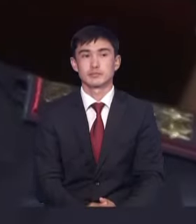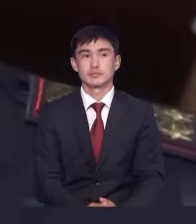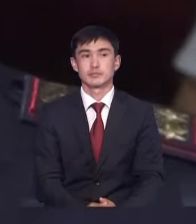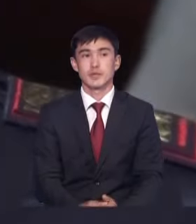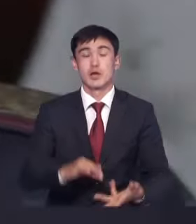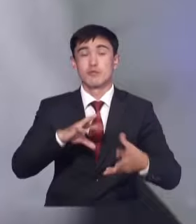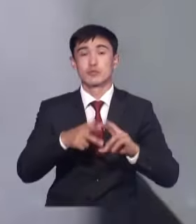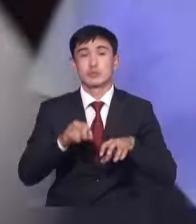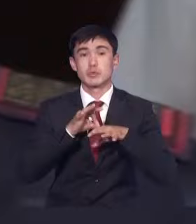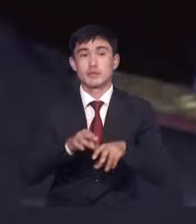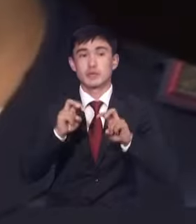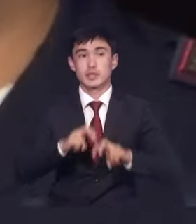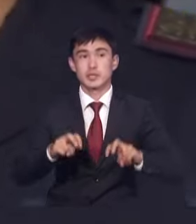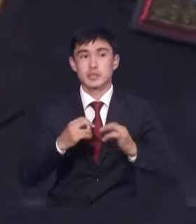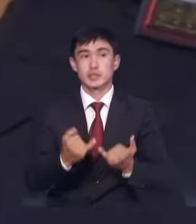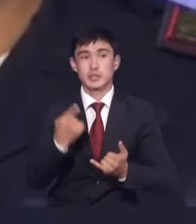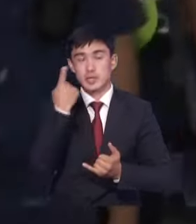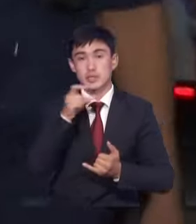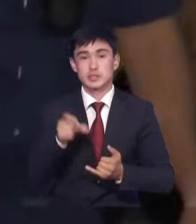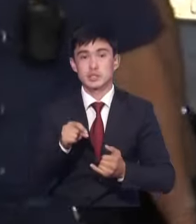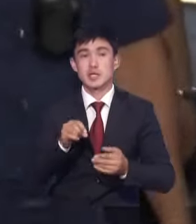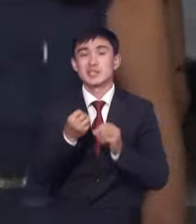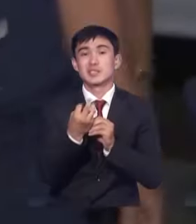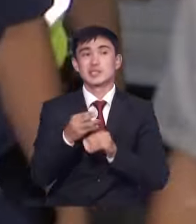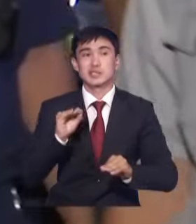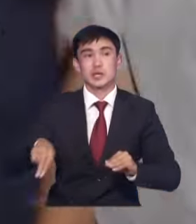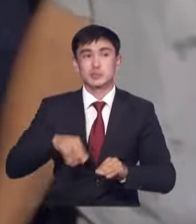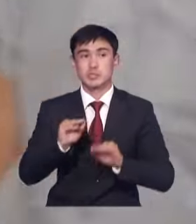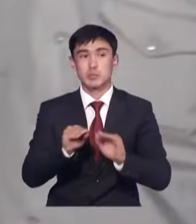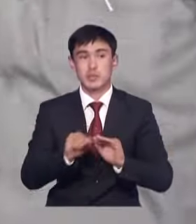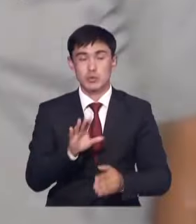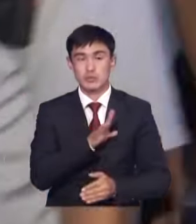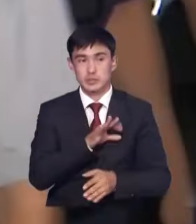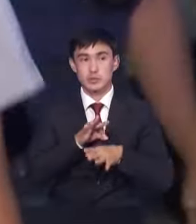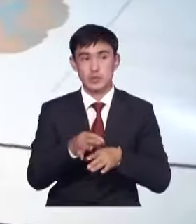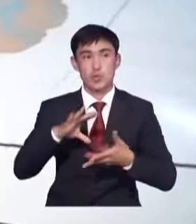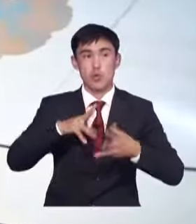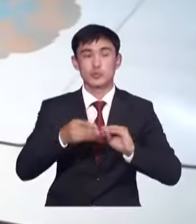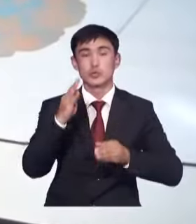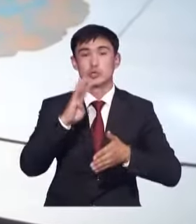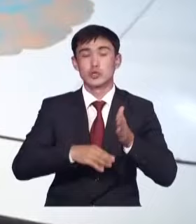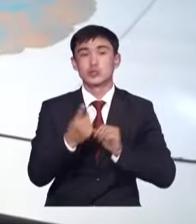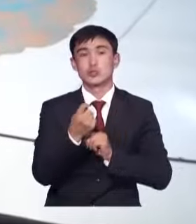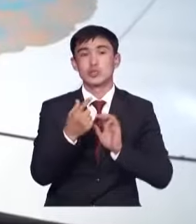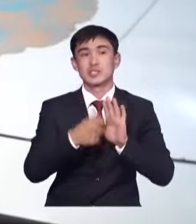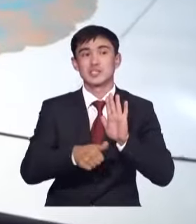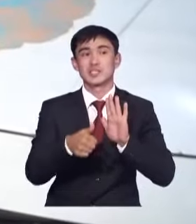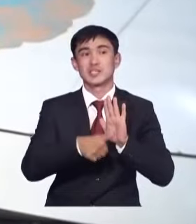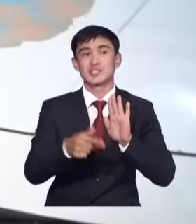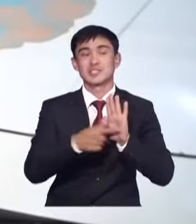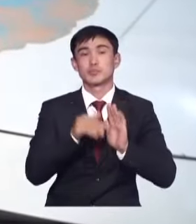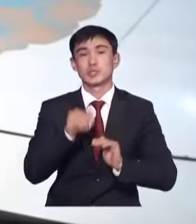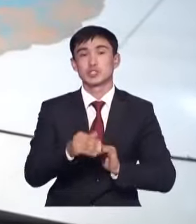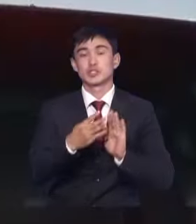В результате проведенного рейда на данных лиц составлено 13 административных протокола на общую сумму 167